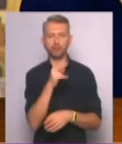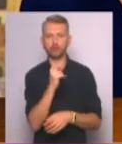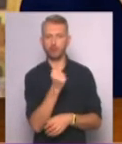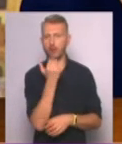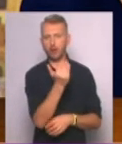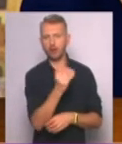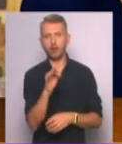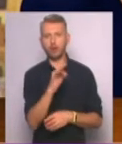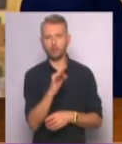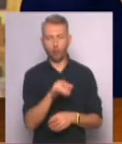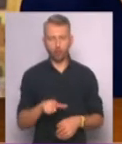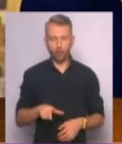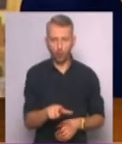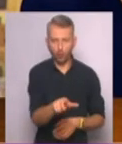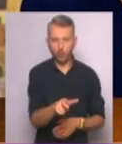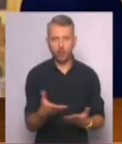про дорогу,